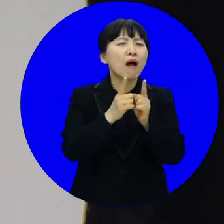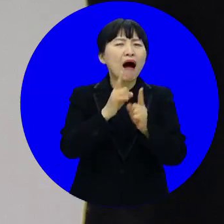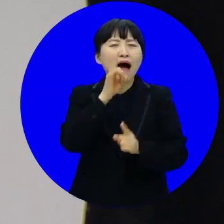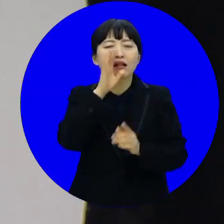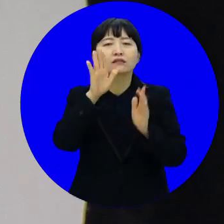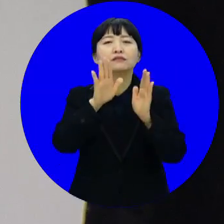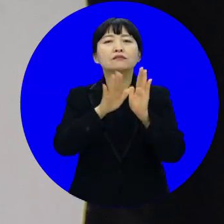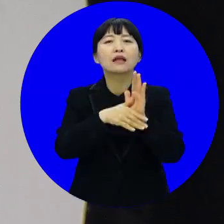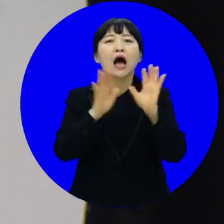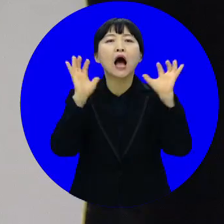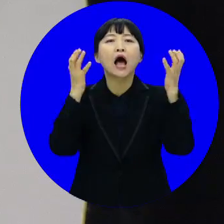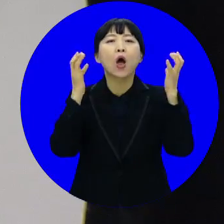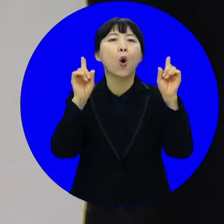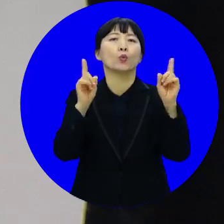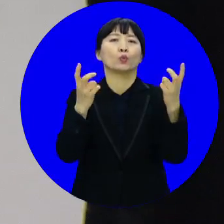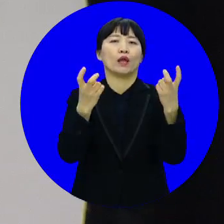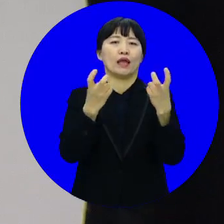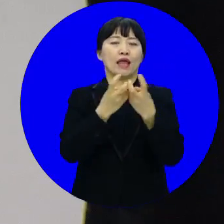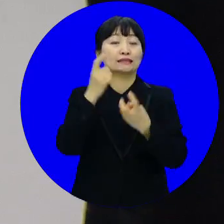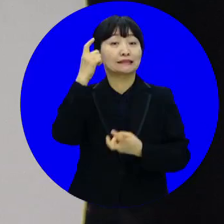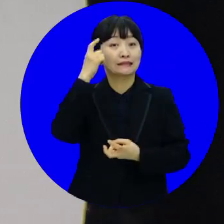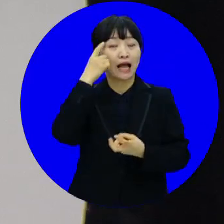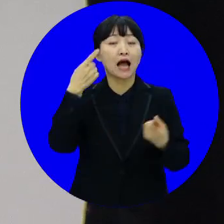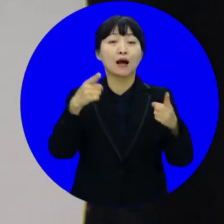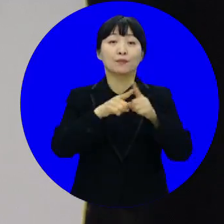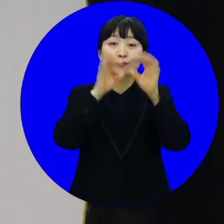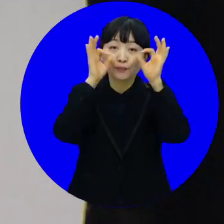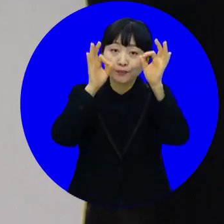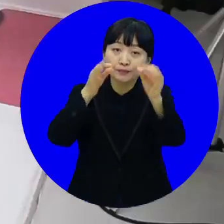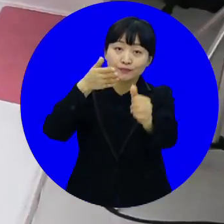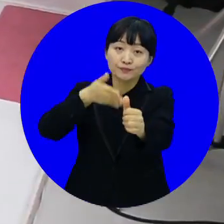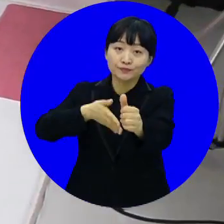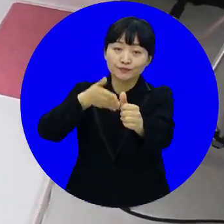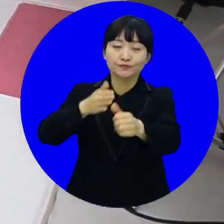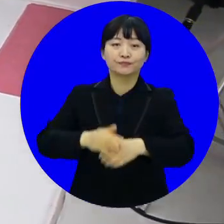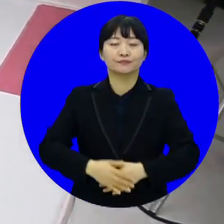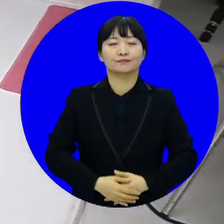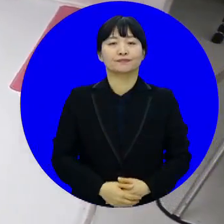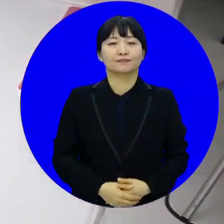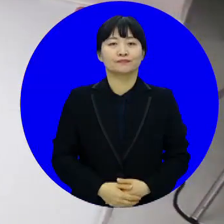이루어지지 않았을 때 아이들은 어떻게 생각하는지 보시죠.